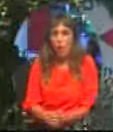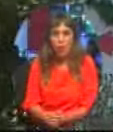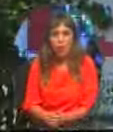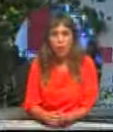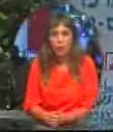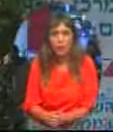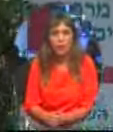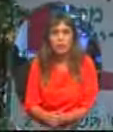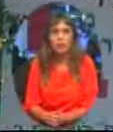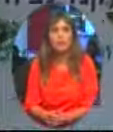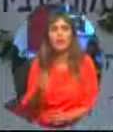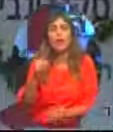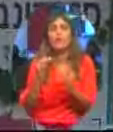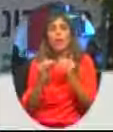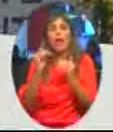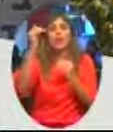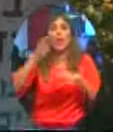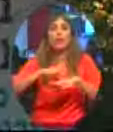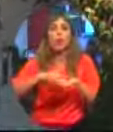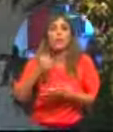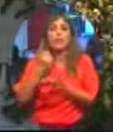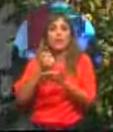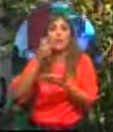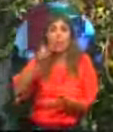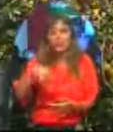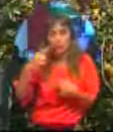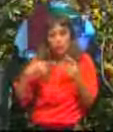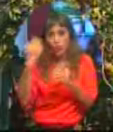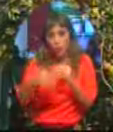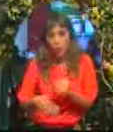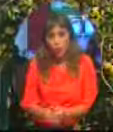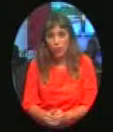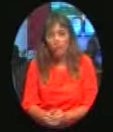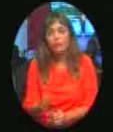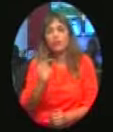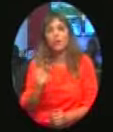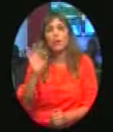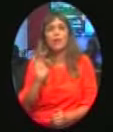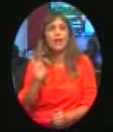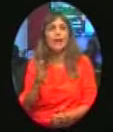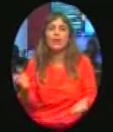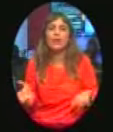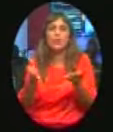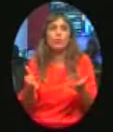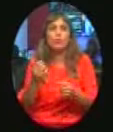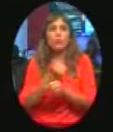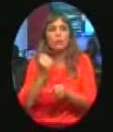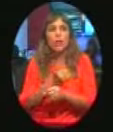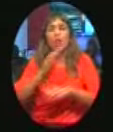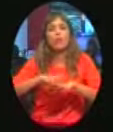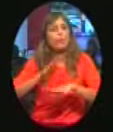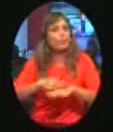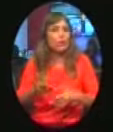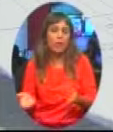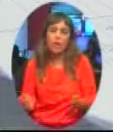למרות העלייה במתן הכשרות מתוקצבות בשנים האחרונות, עדיין אין מספיק עידוד בשוק העבודה להכשרה מקצועית.